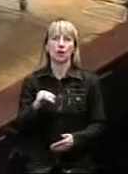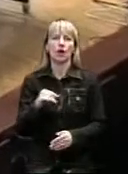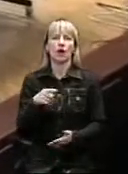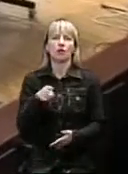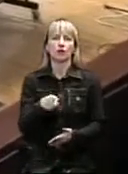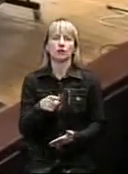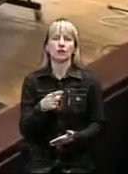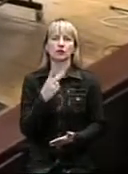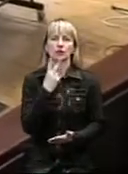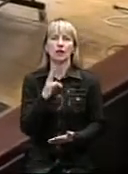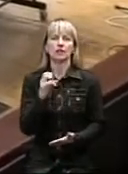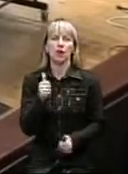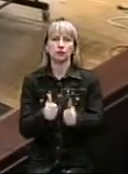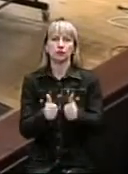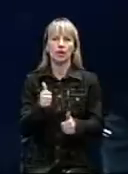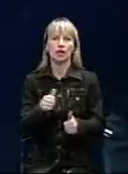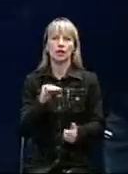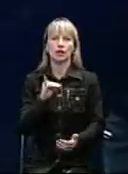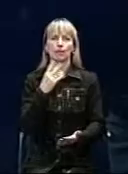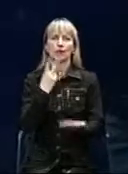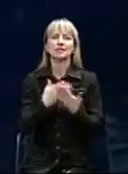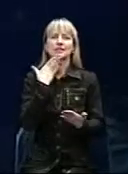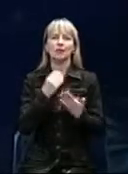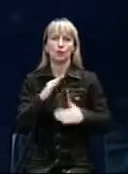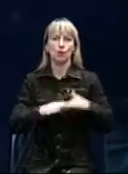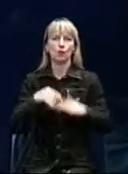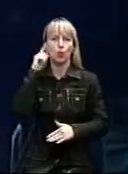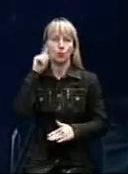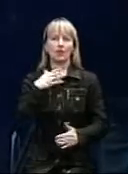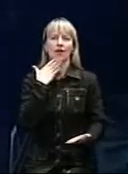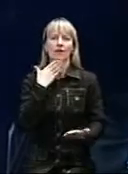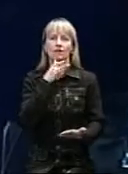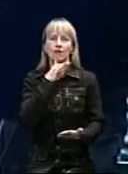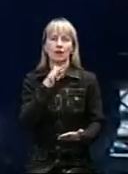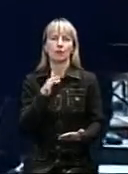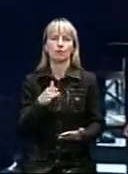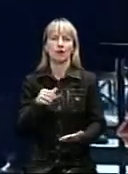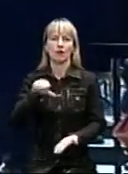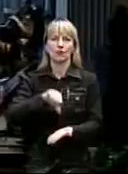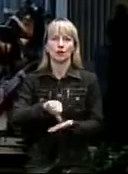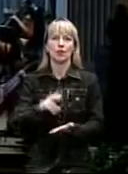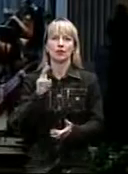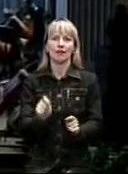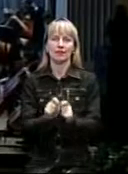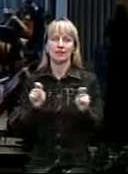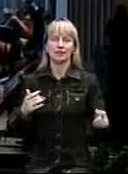й продемонстрували власні професійні вміння під час яскравих виступів на відкритті концерту.